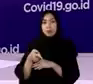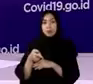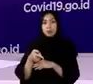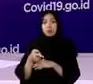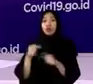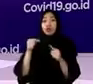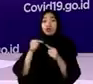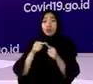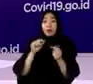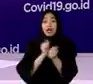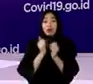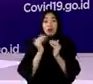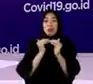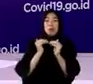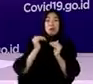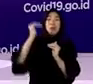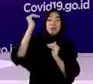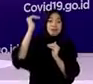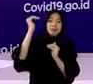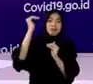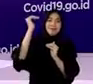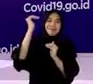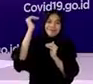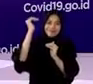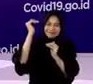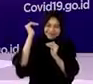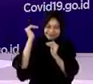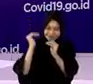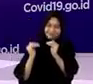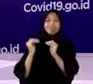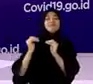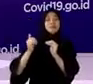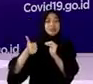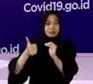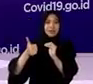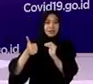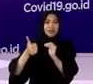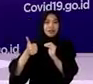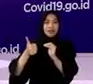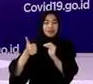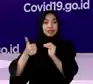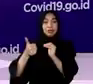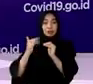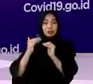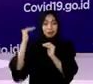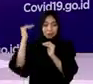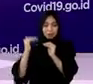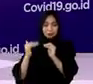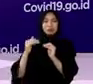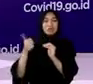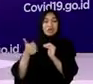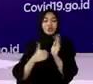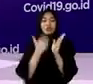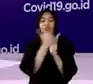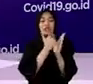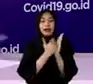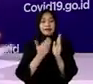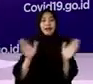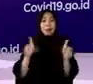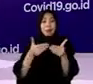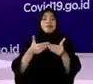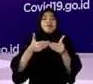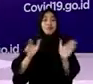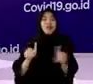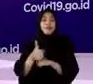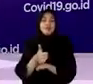sehingga kasus COVID-19 di daerahnya dapat dikendalikan dengan baik dan dapat memenuhi parameter yang sudah